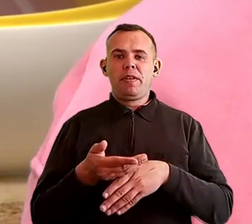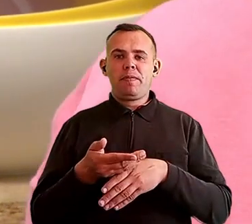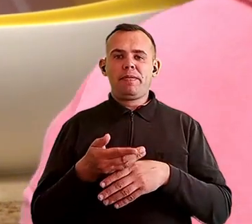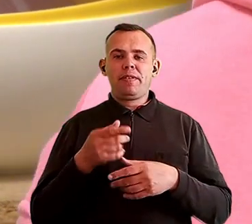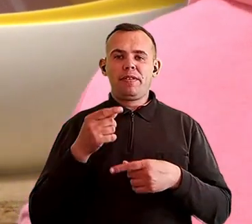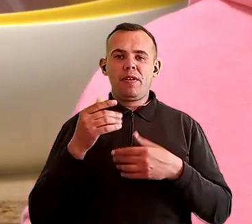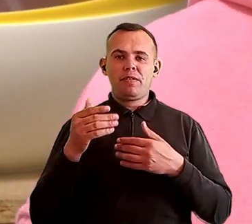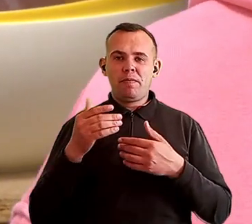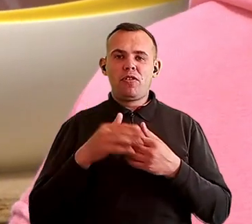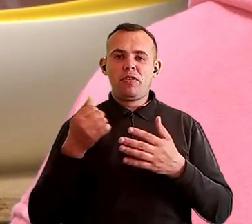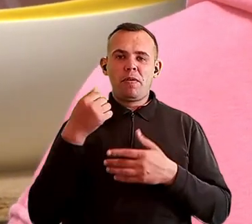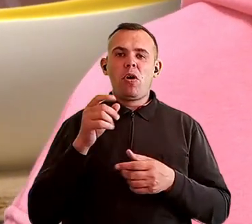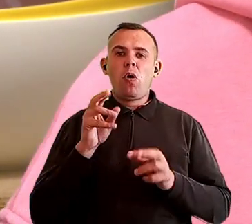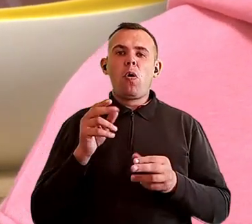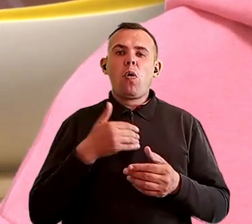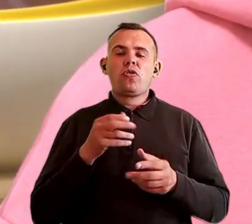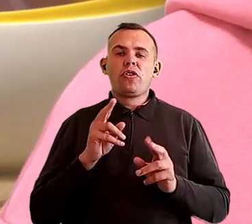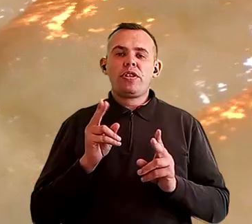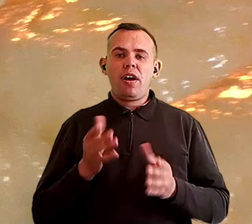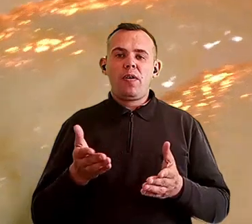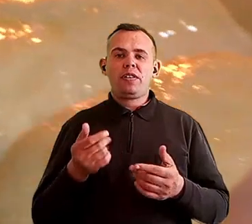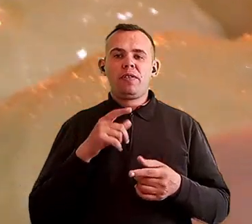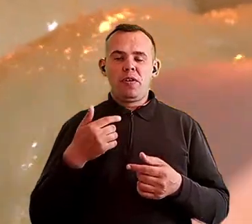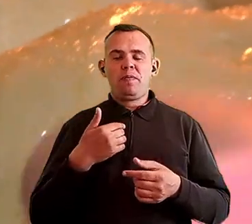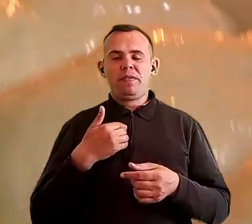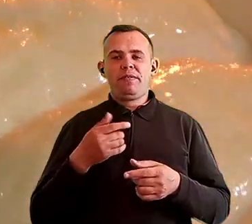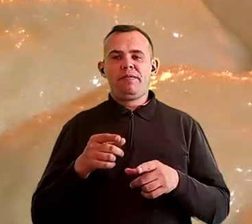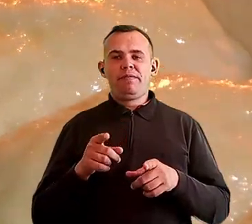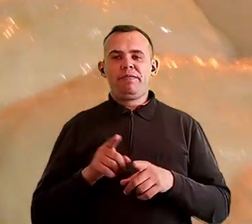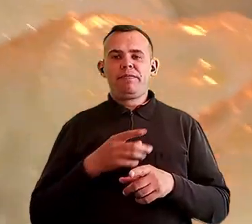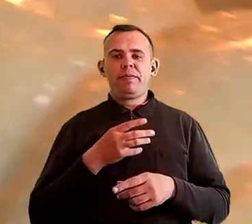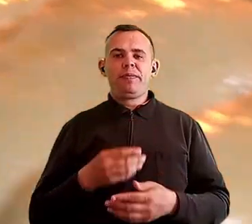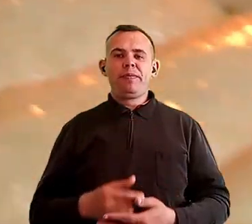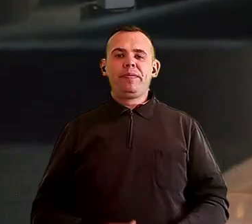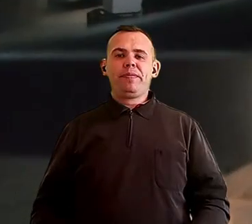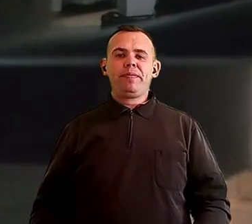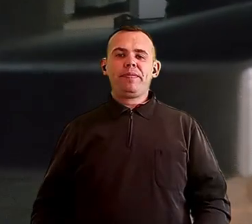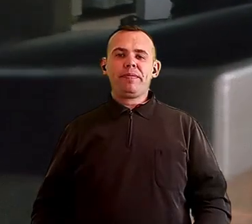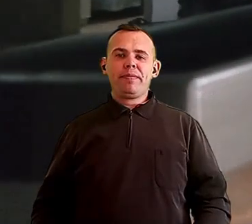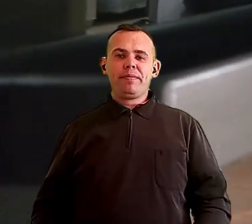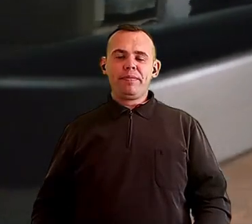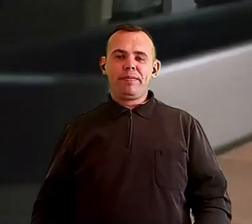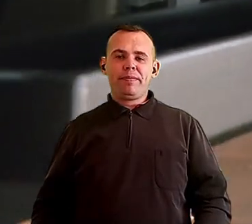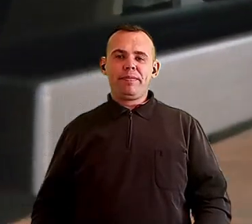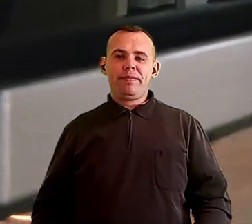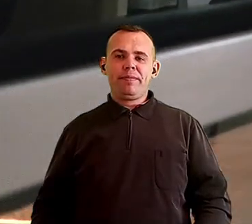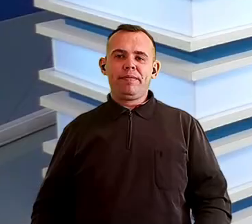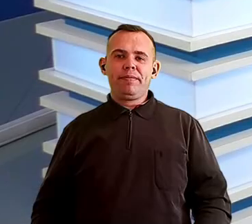хоч якось, тому ми допомагаємо готувати. Тетяна Зозуля, Федір Коцаба, новини на Суспільному, Черкаси.